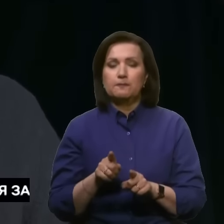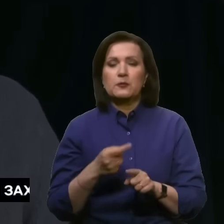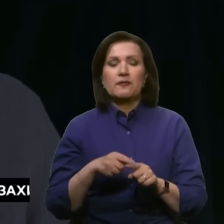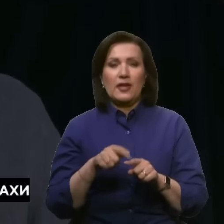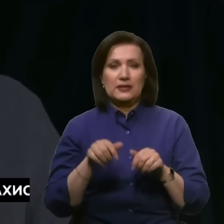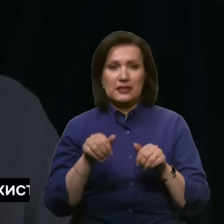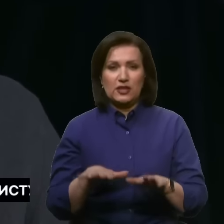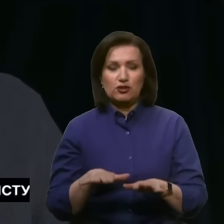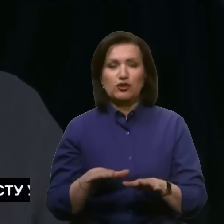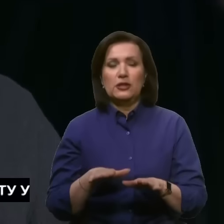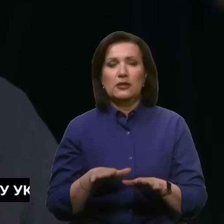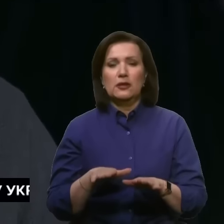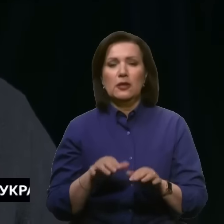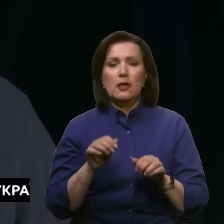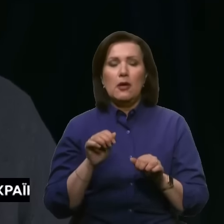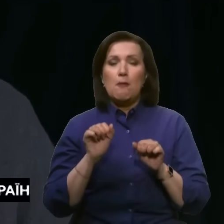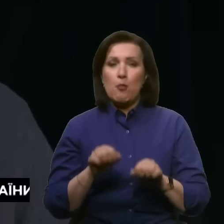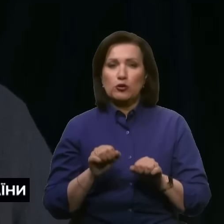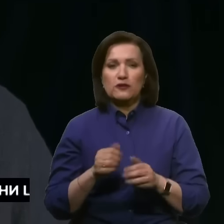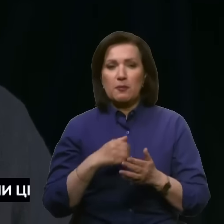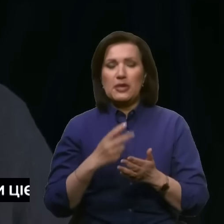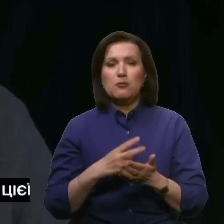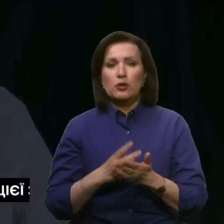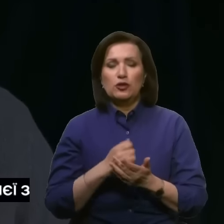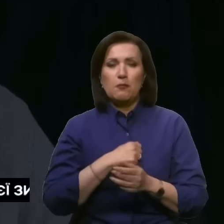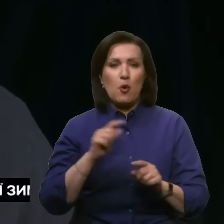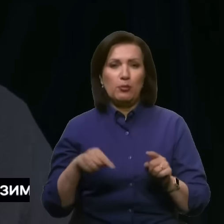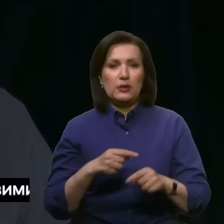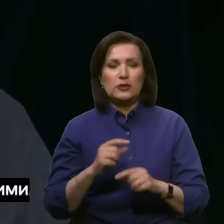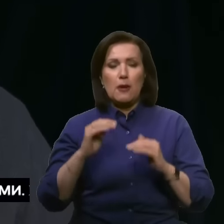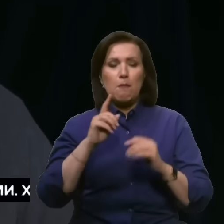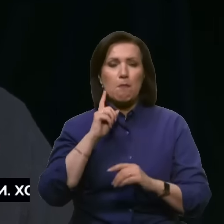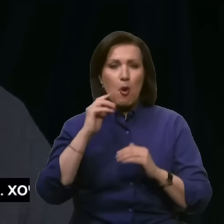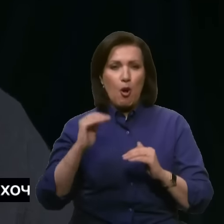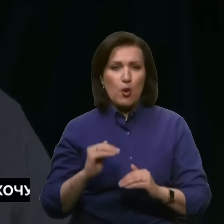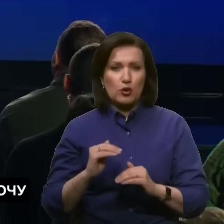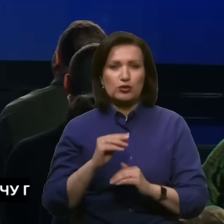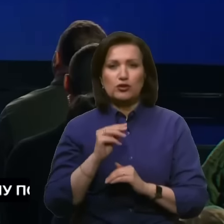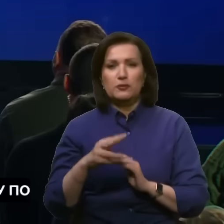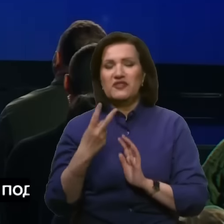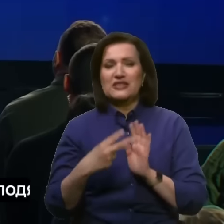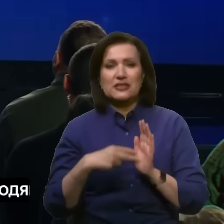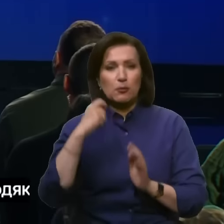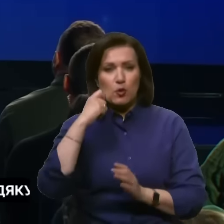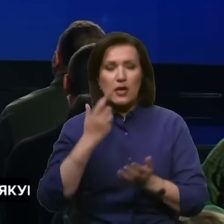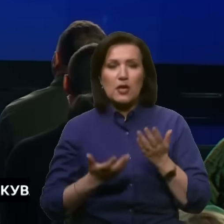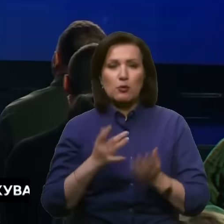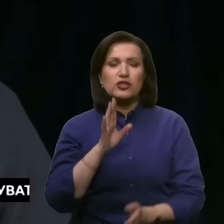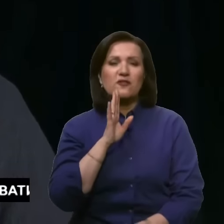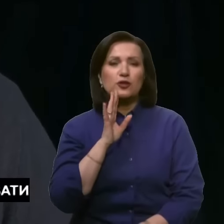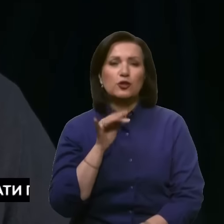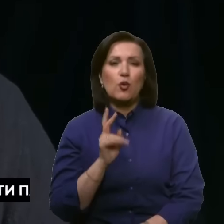Ці рішення, зокрема, можливо, передбачатимуть мобілізацію молодших людей, молодших за 27 років, і, можливо,